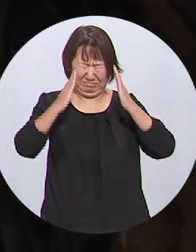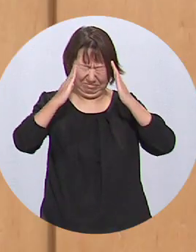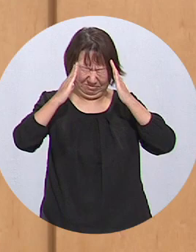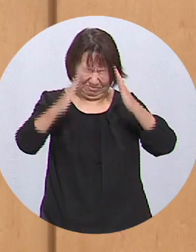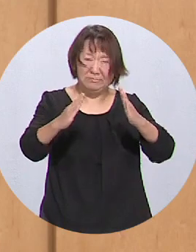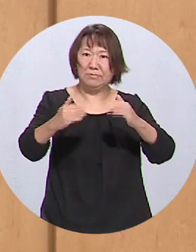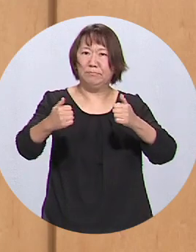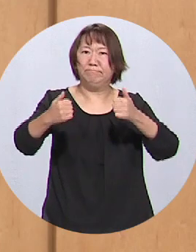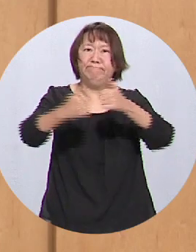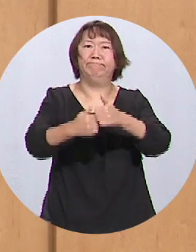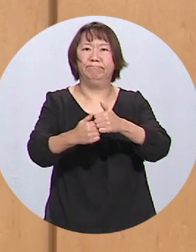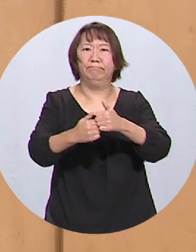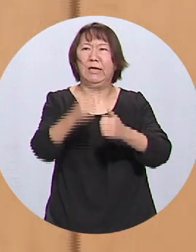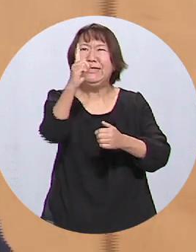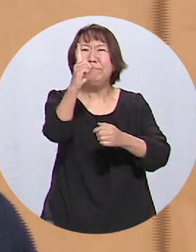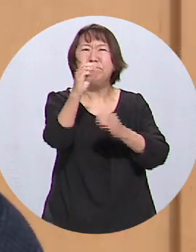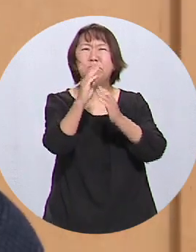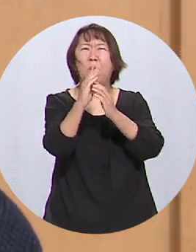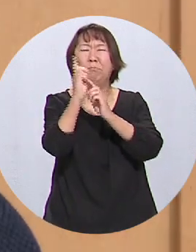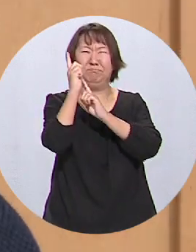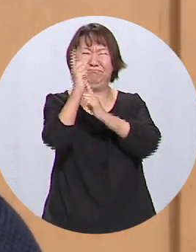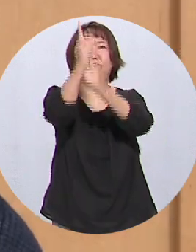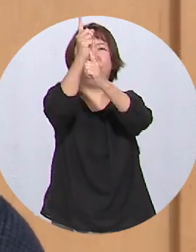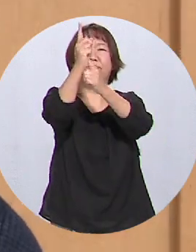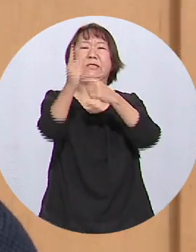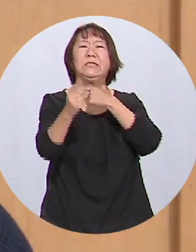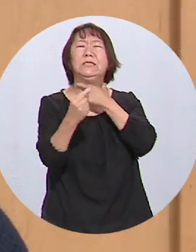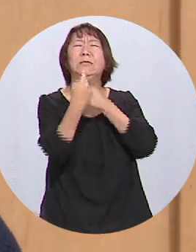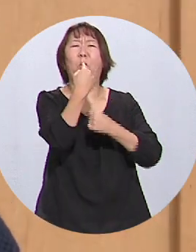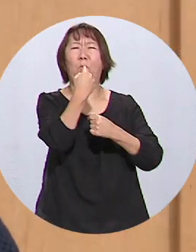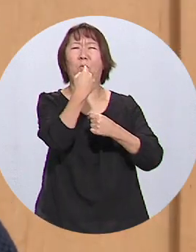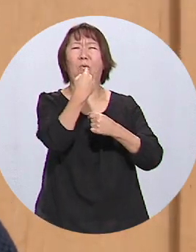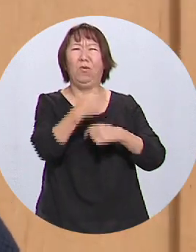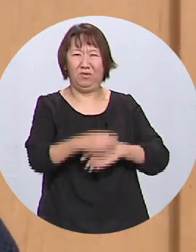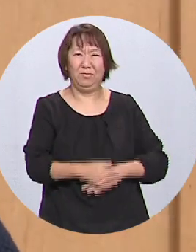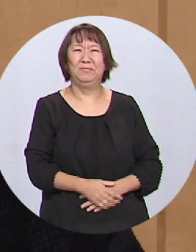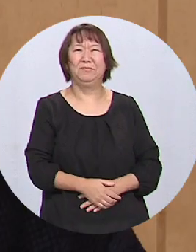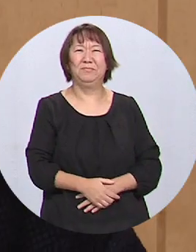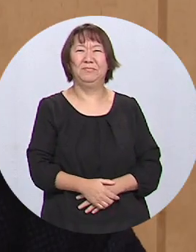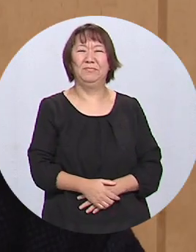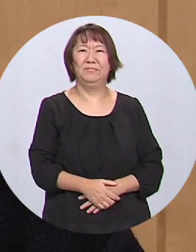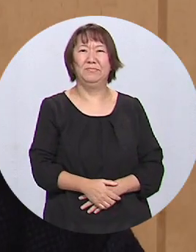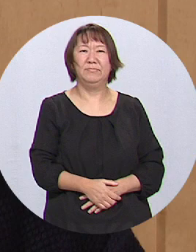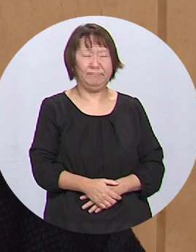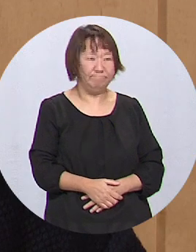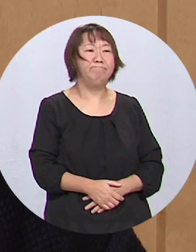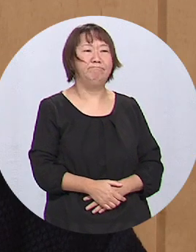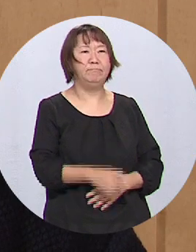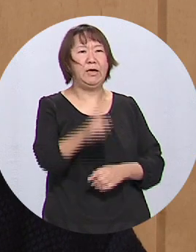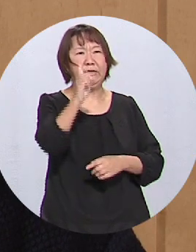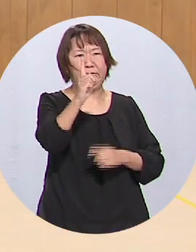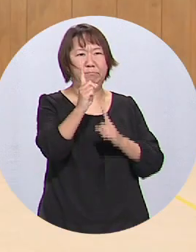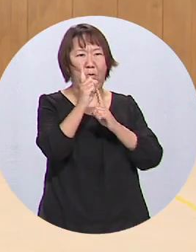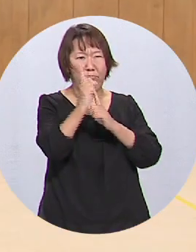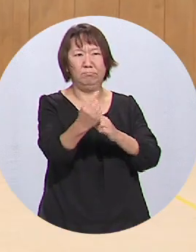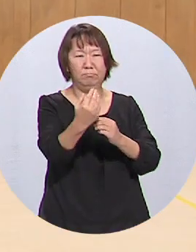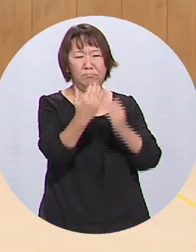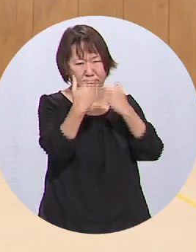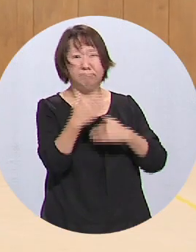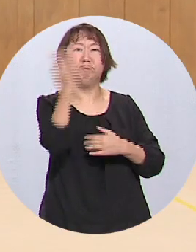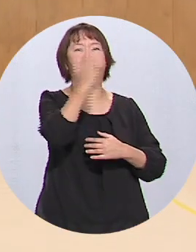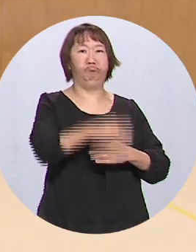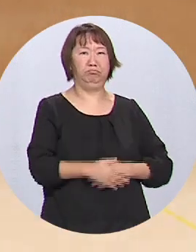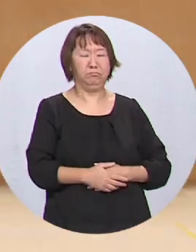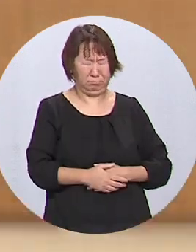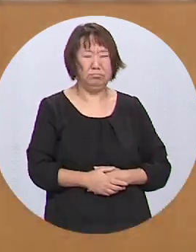ていう。一本取りたいなと思ってる。 絶対に一本与えません。埼玉